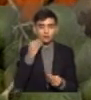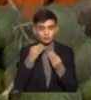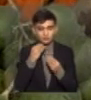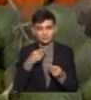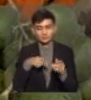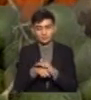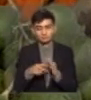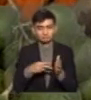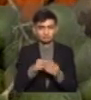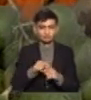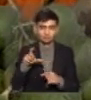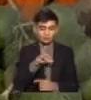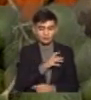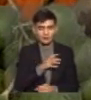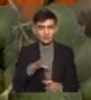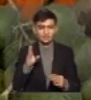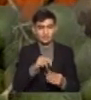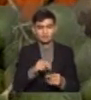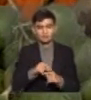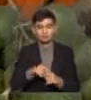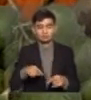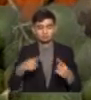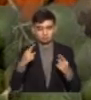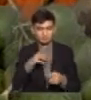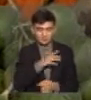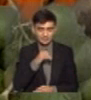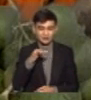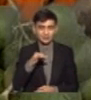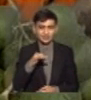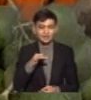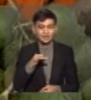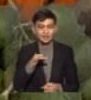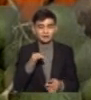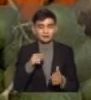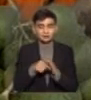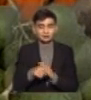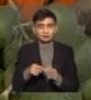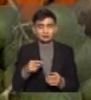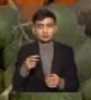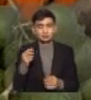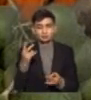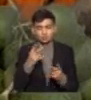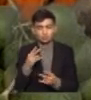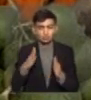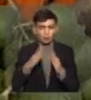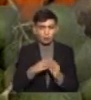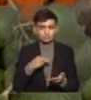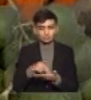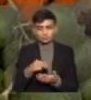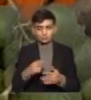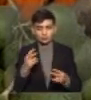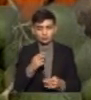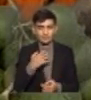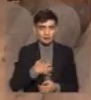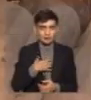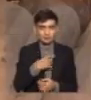подвержены сезонным колебаниям цен. И наиболее востребованными продуктами в этом плане вышли